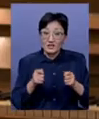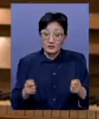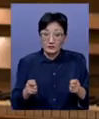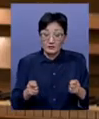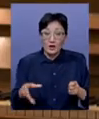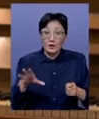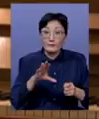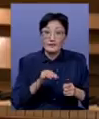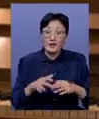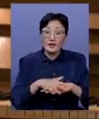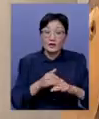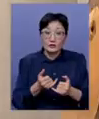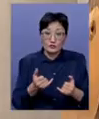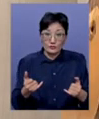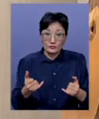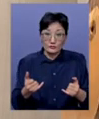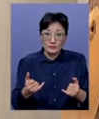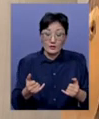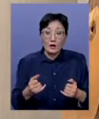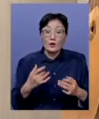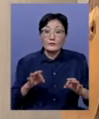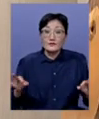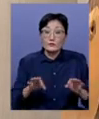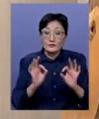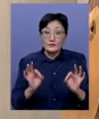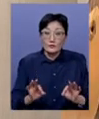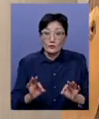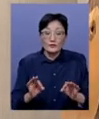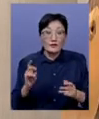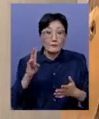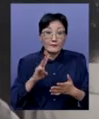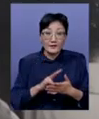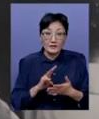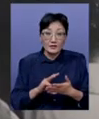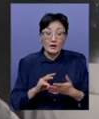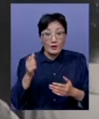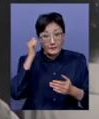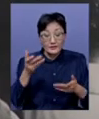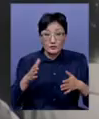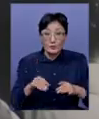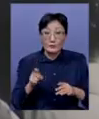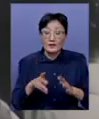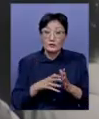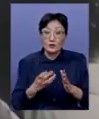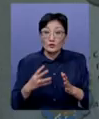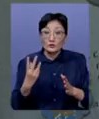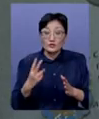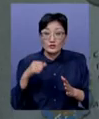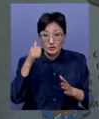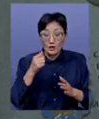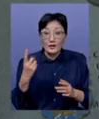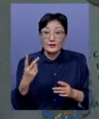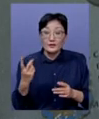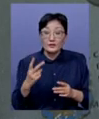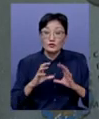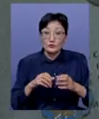Оның барлығы халық үшін әрине. Сондай-ақ музыка өнерінде өшпесіз қалдырған сазгер 1943 жылдары екінші